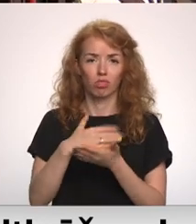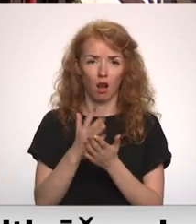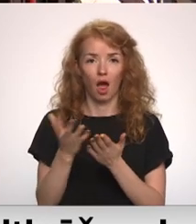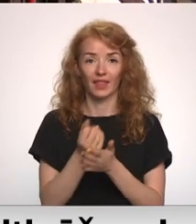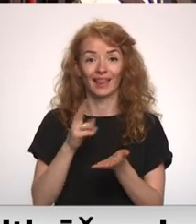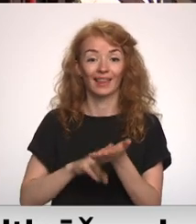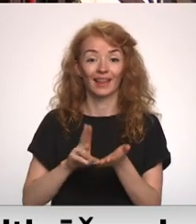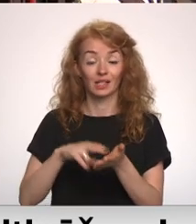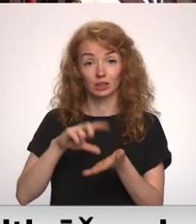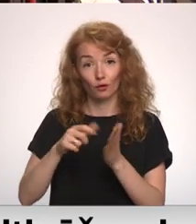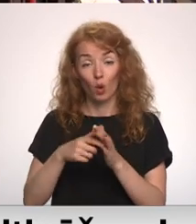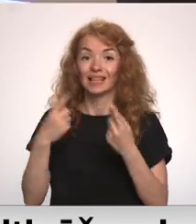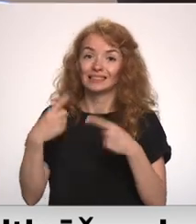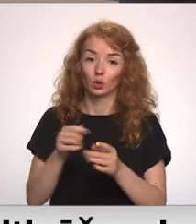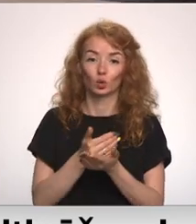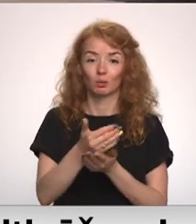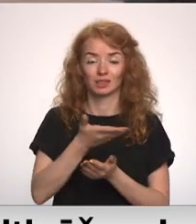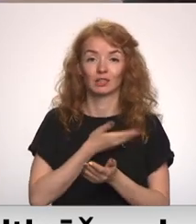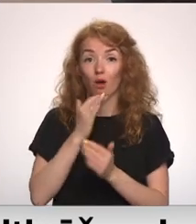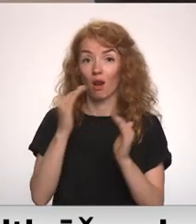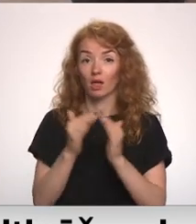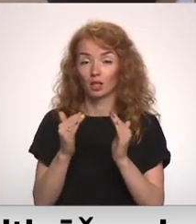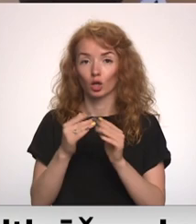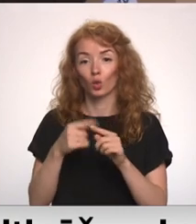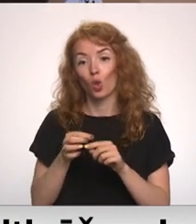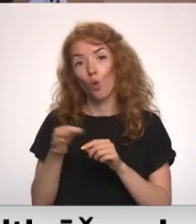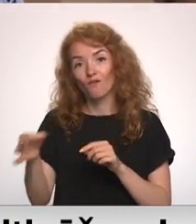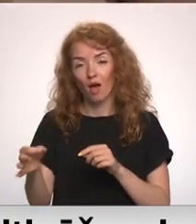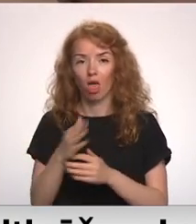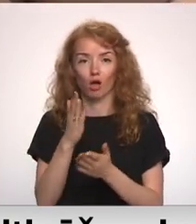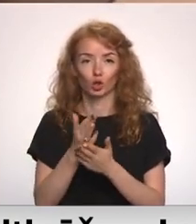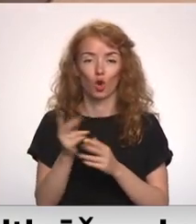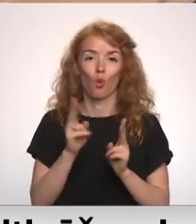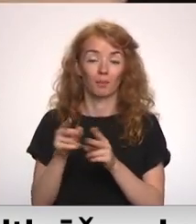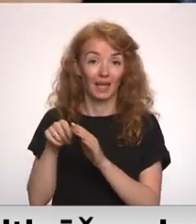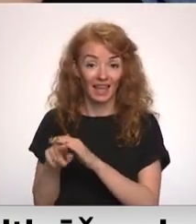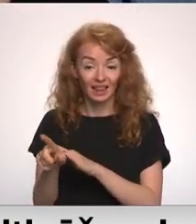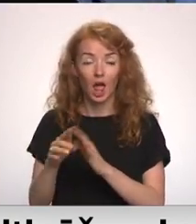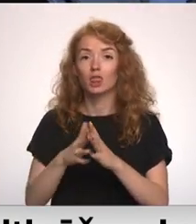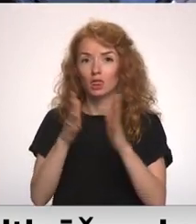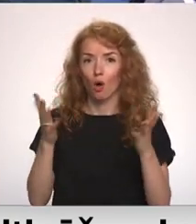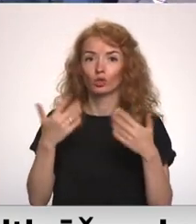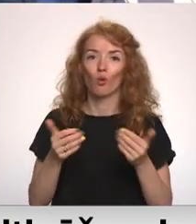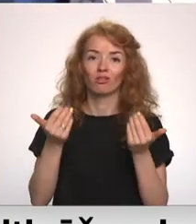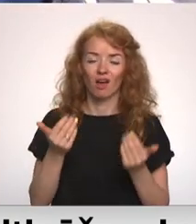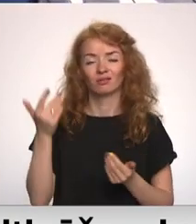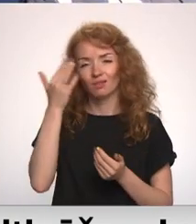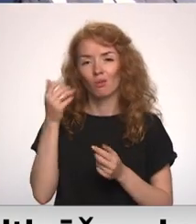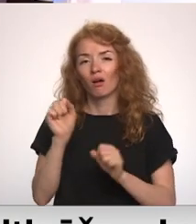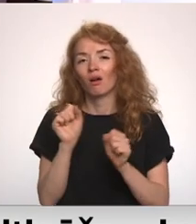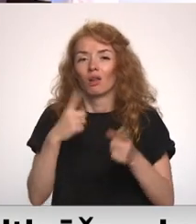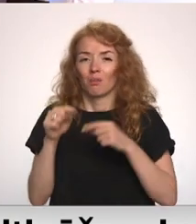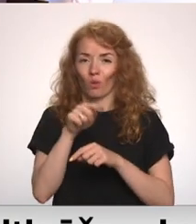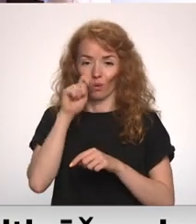īres dzīvokļus, citi turpinās dzīvot Rēzeknē un novadā pieejamajās kopmītnēs. Daudzi jau šobrīd sapņo par atgriešanos